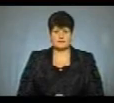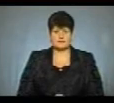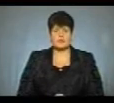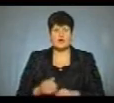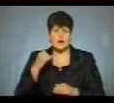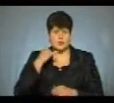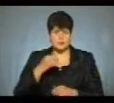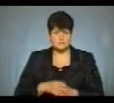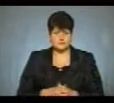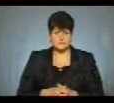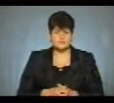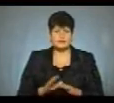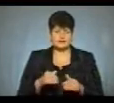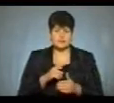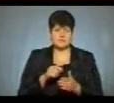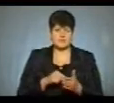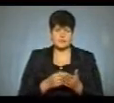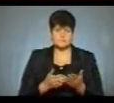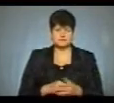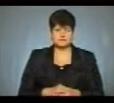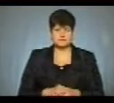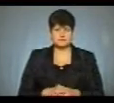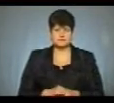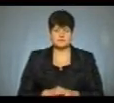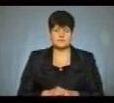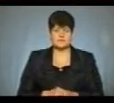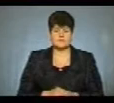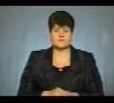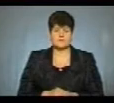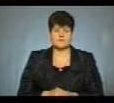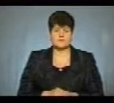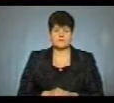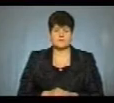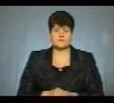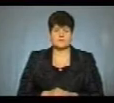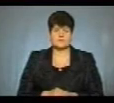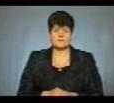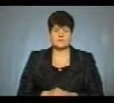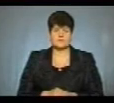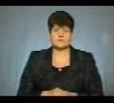зрозумію. Алло. Ставте, будь ласка, запитання. Я...